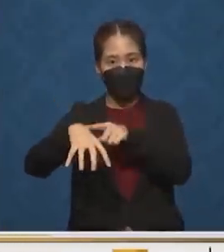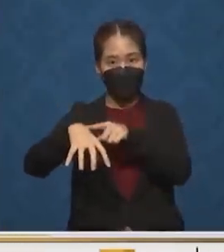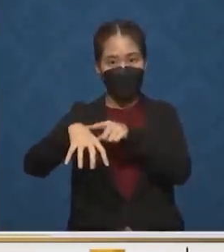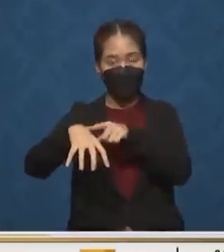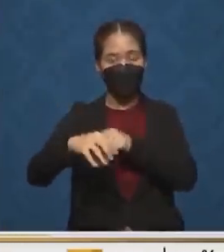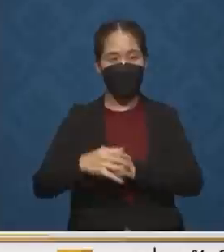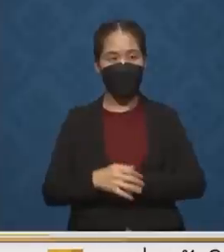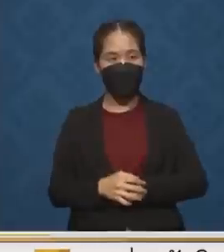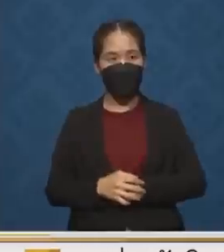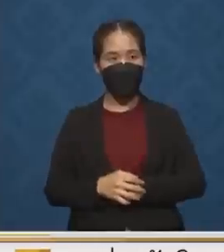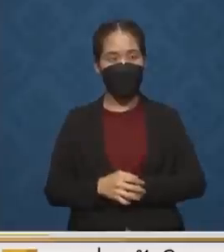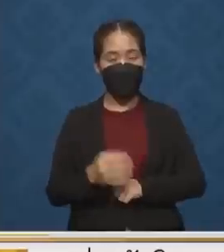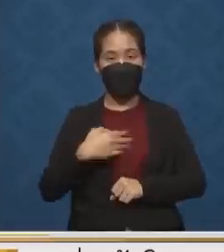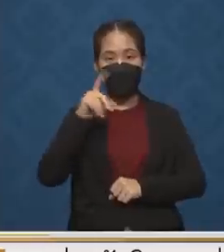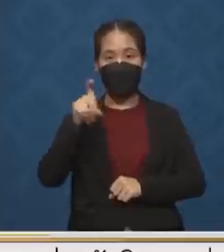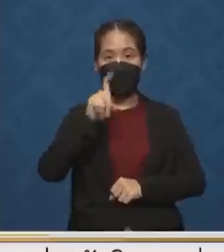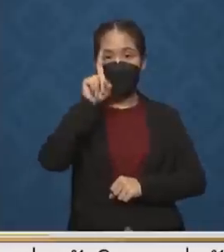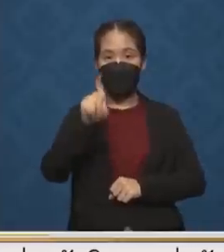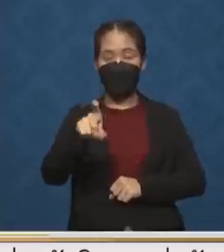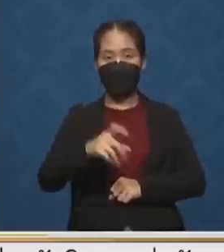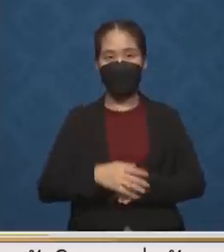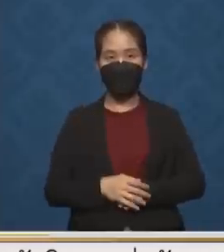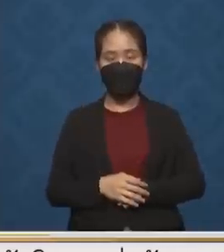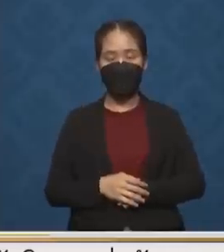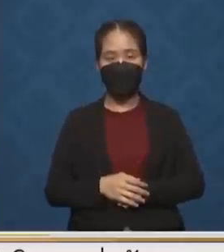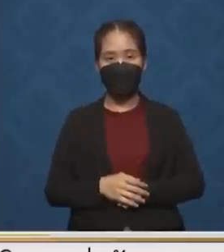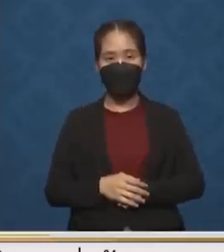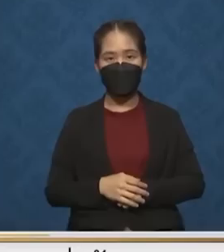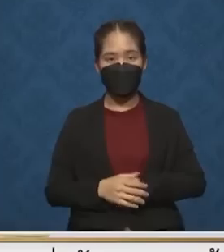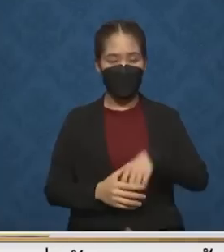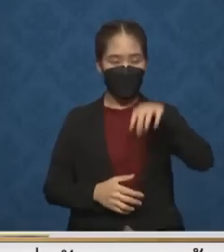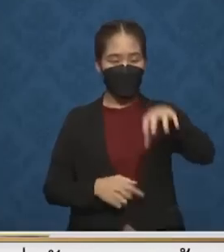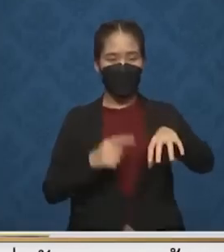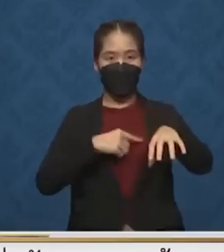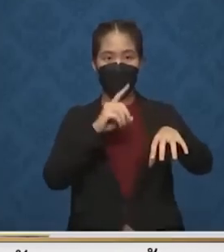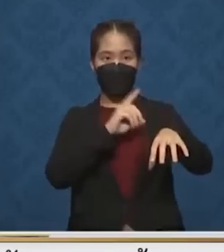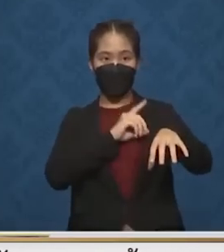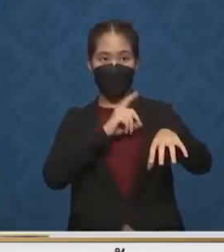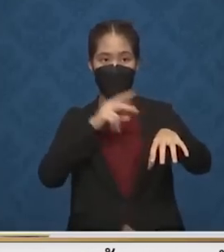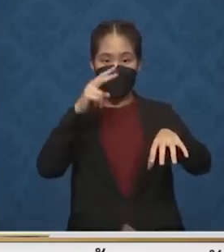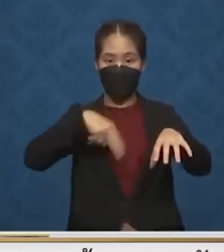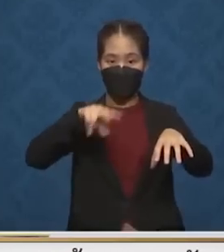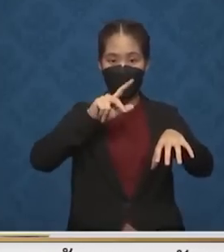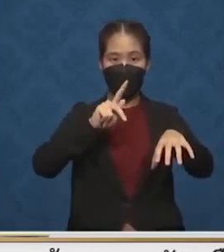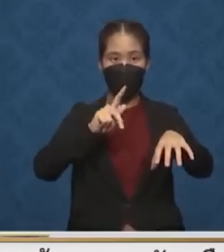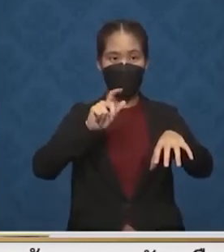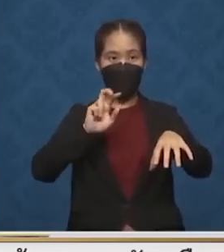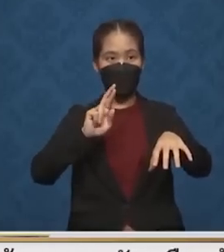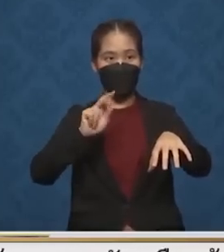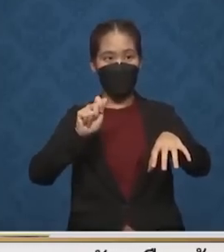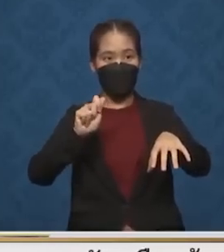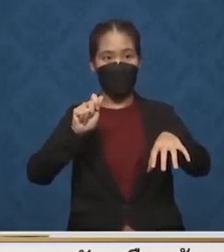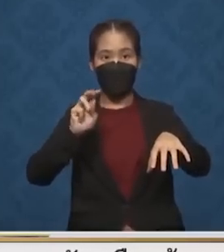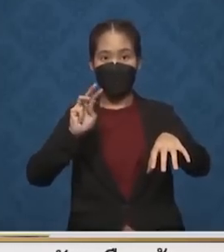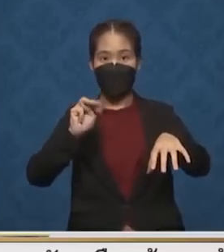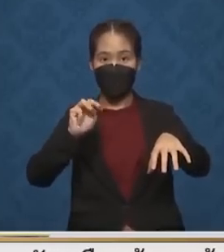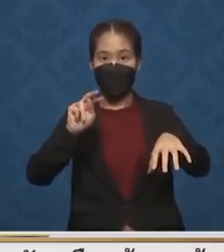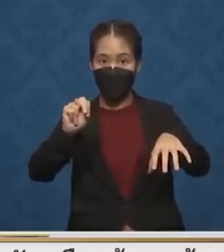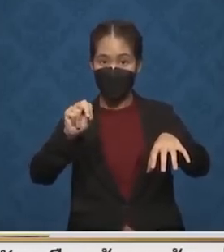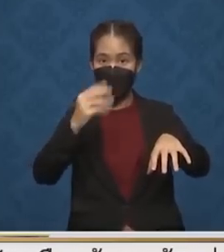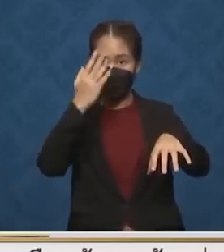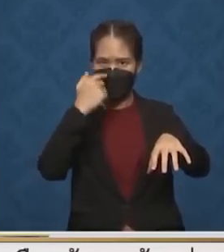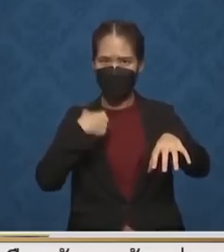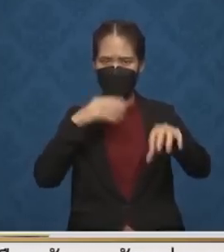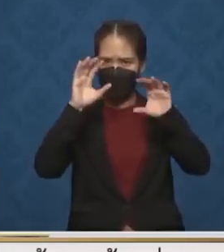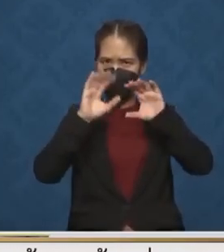จักรถามว่ากองอนวยการัษาคาม มโคงภายในมหนากัวยยังไและทำไมถงเรีกวารัสซ้อนรัสยัาฐานครับ